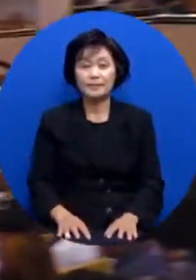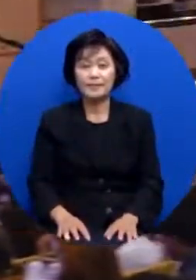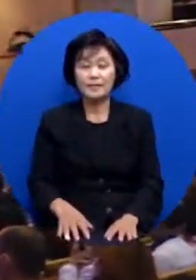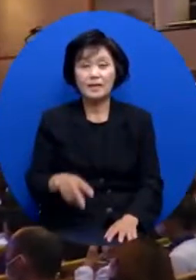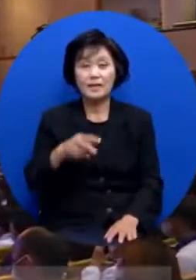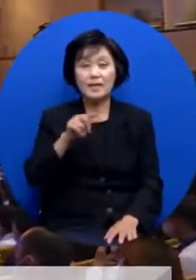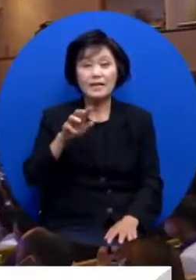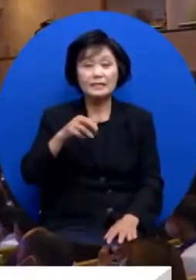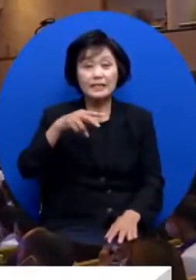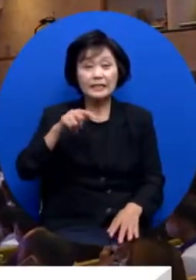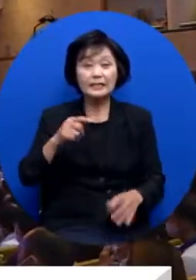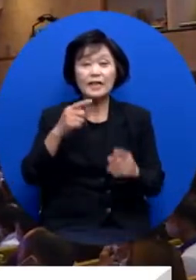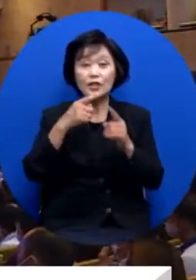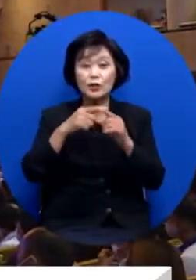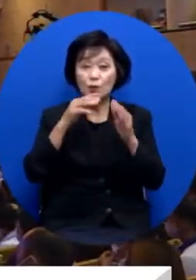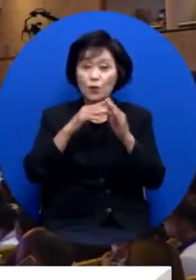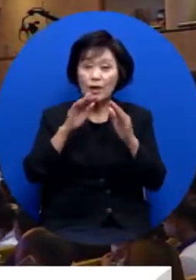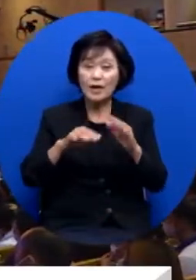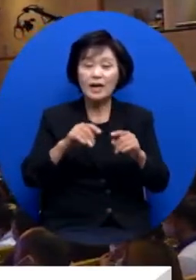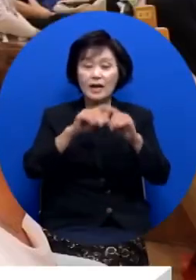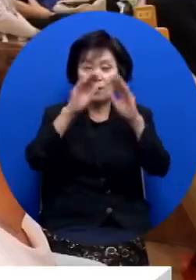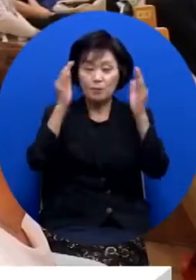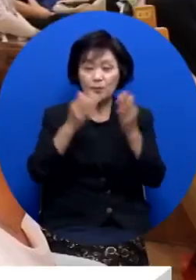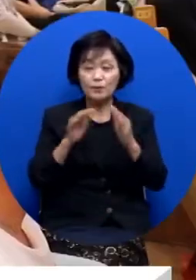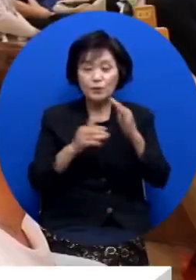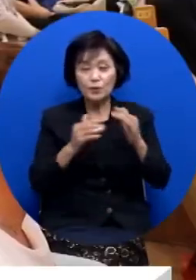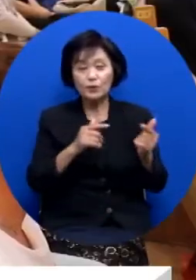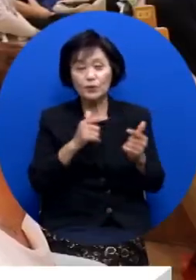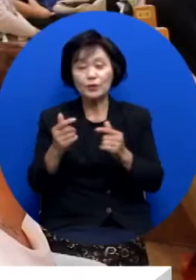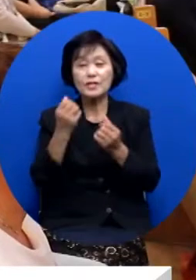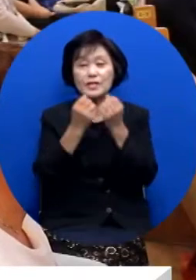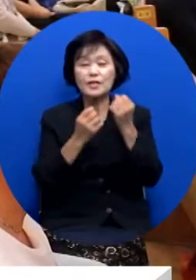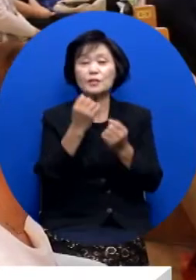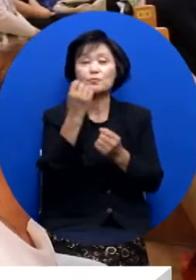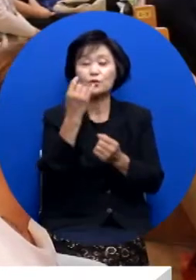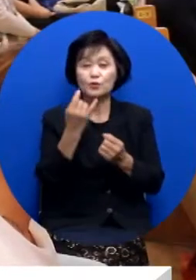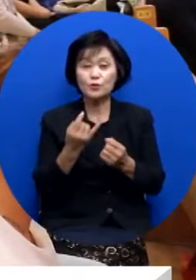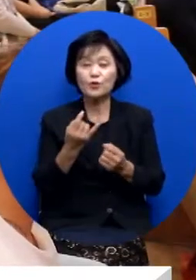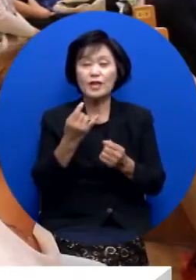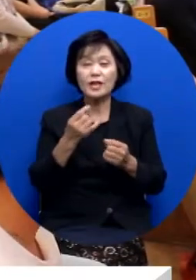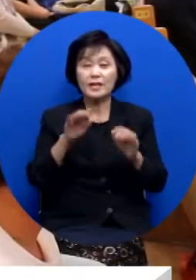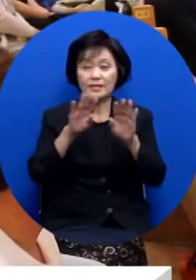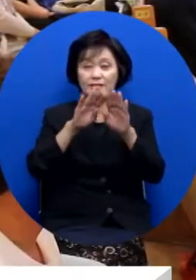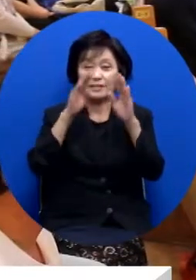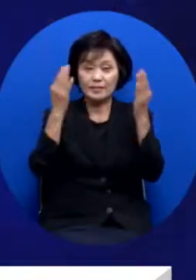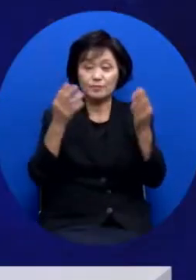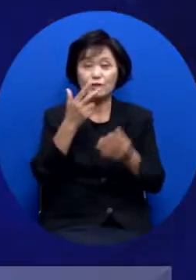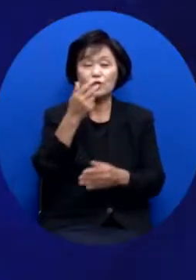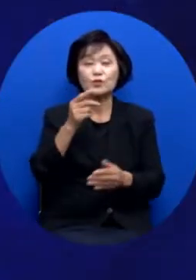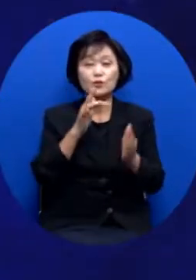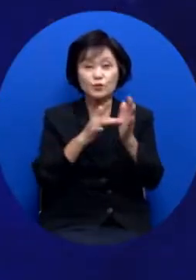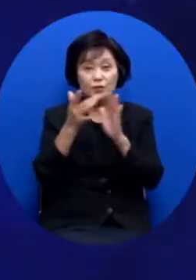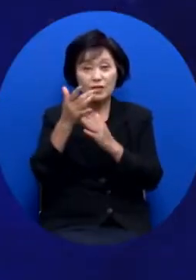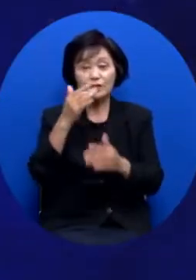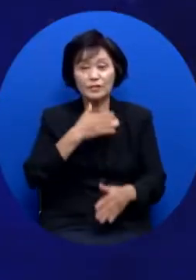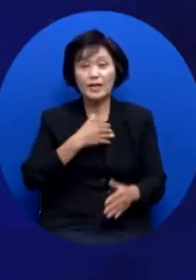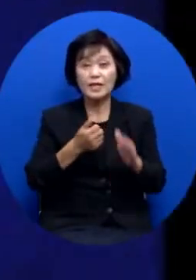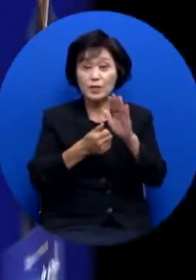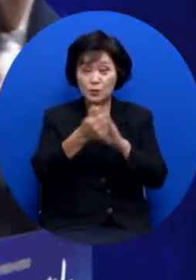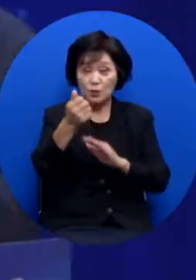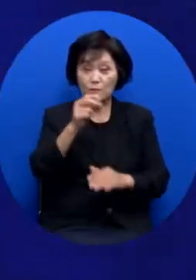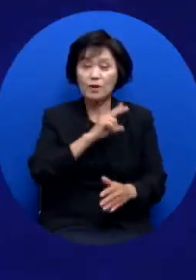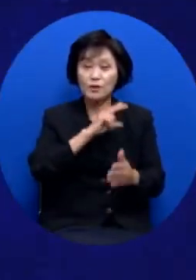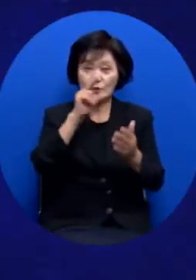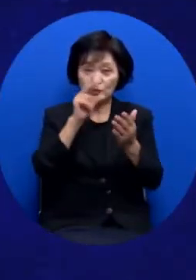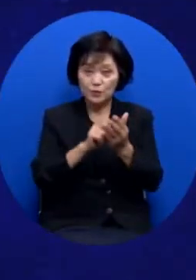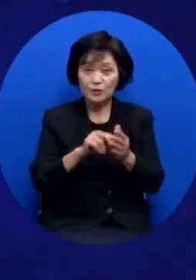상당교회가 2022 전교인 여름 수련회를 개최했습니다. 주 예수 나의 산 소망을 주제로 열린 수련회는 박한수